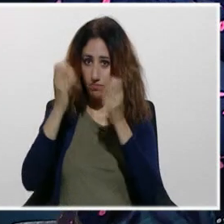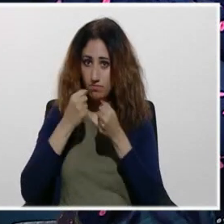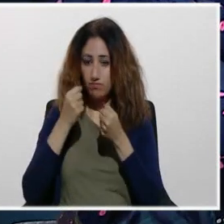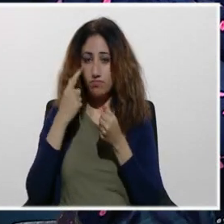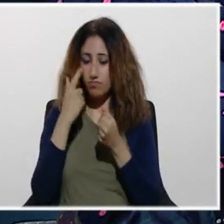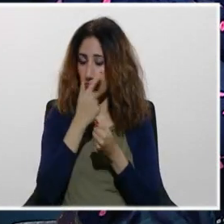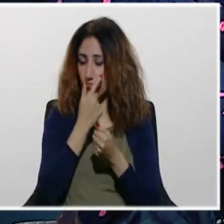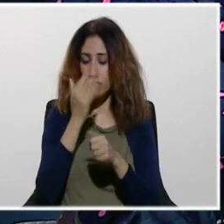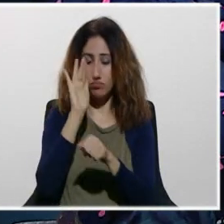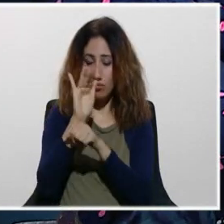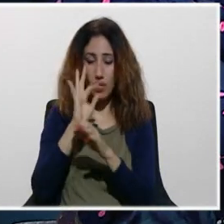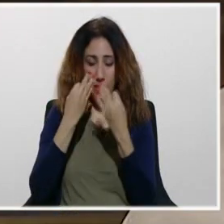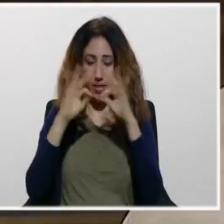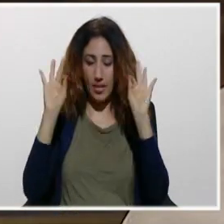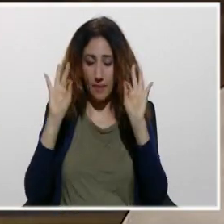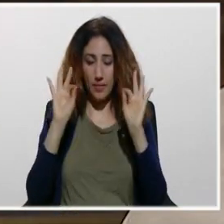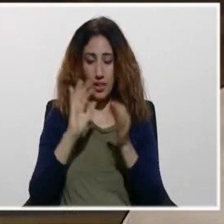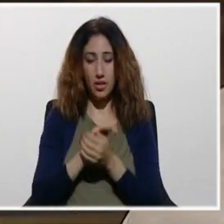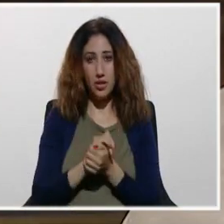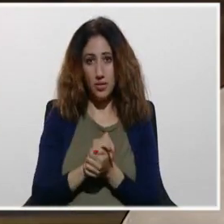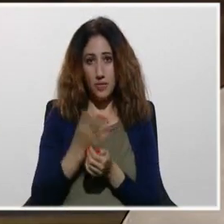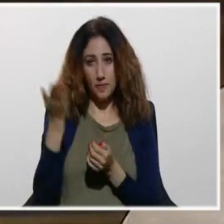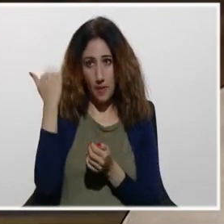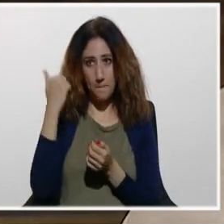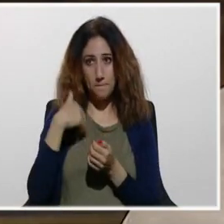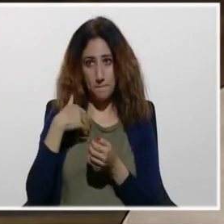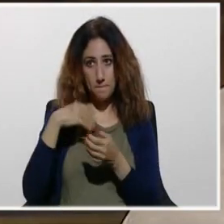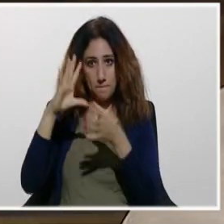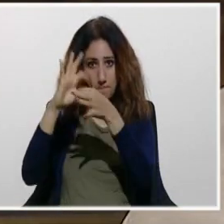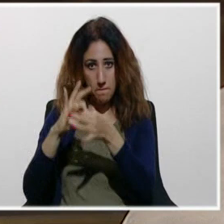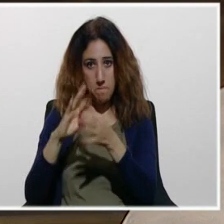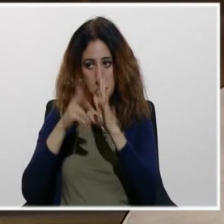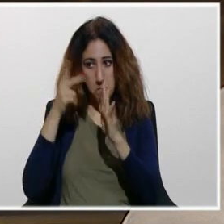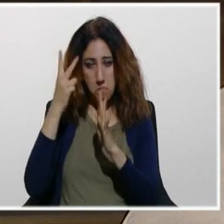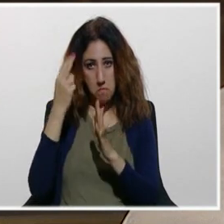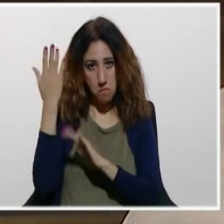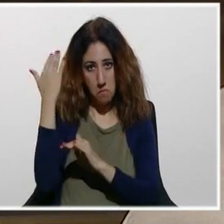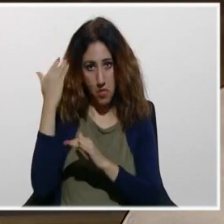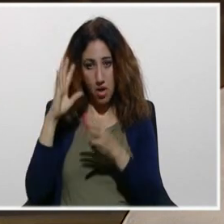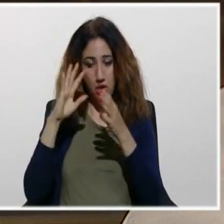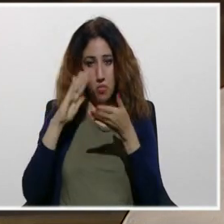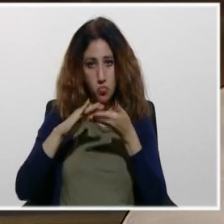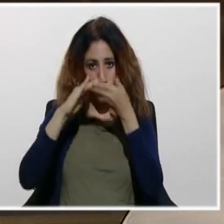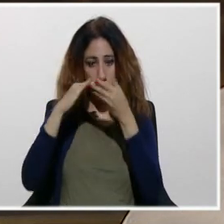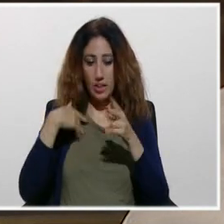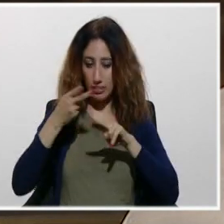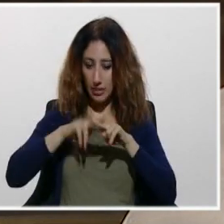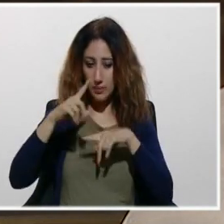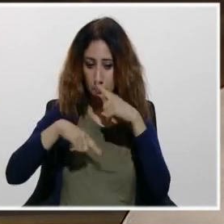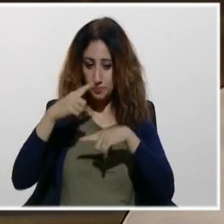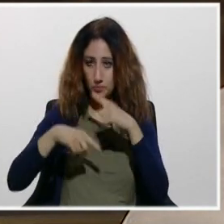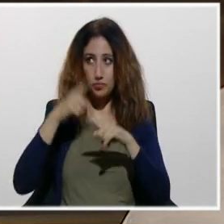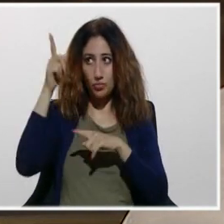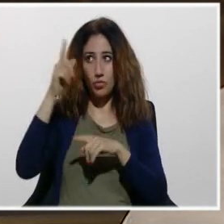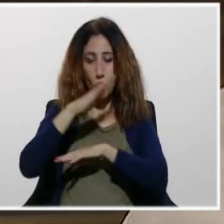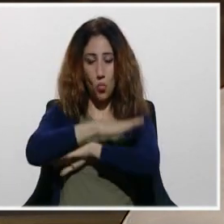طبعا عارف احنا قبل كده تعاملنا مع بعض مرتين، ولينا الشرف وكامل الشرف ان احنا نكمل مع بعض تعاون. انتوا ناس محترمين